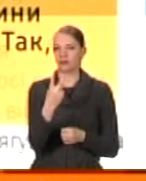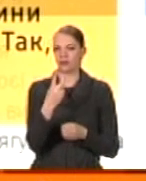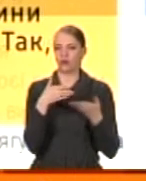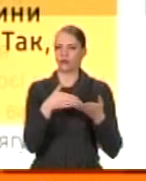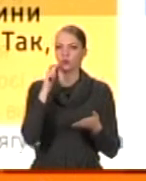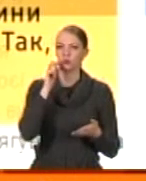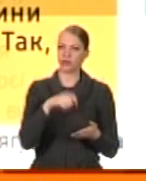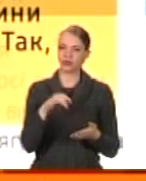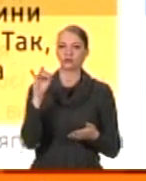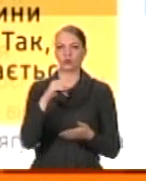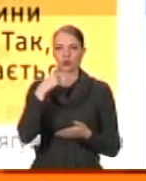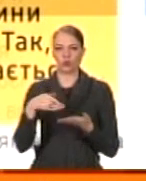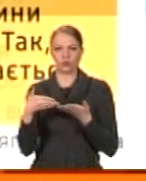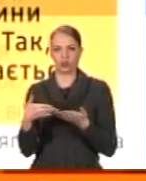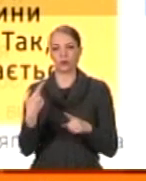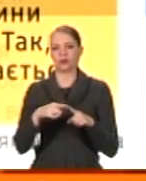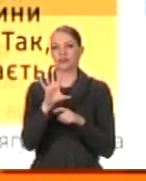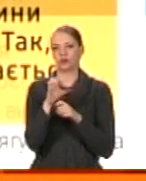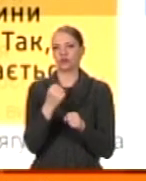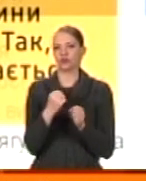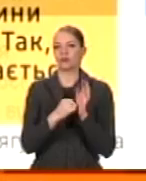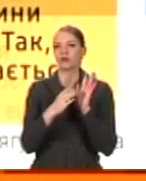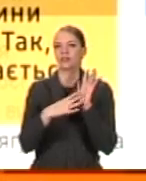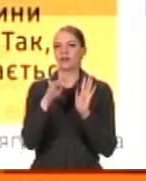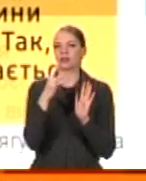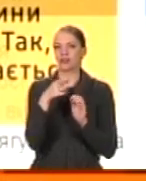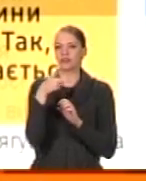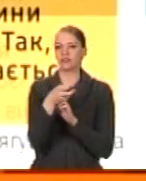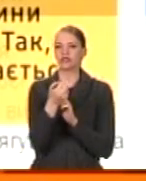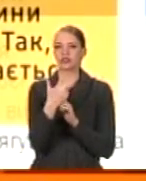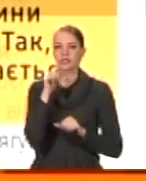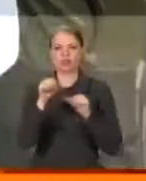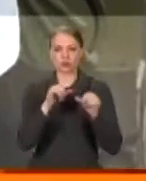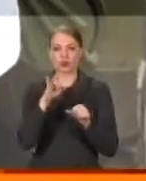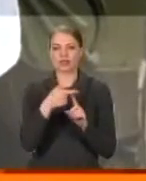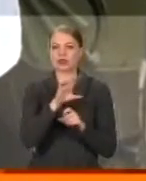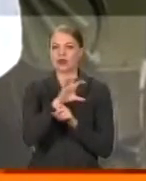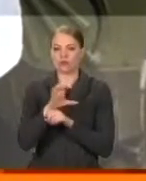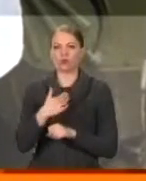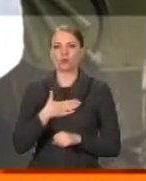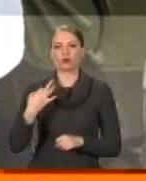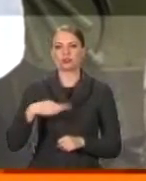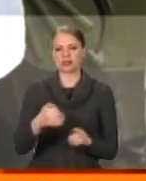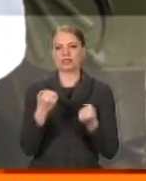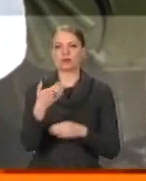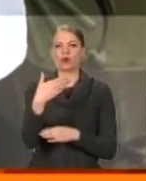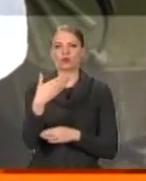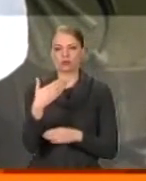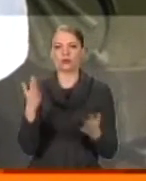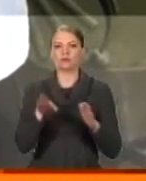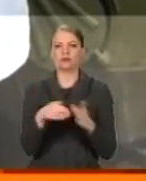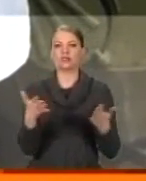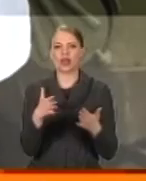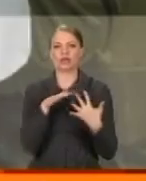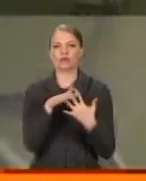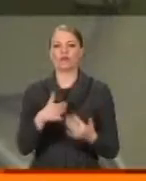– українського і російського. Ці фото зроблені 9 травня 2013 року, і на фото мої сини тримають прапор, під яким